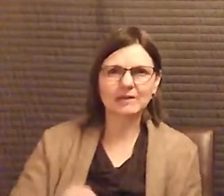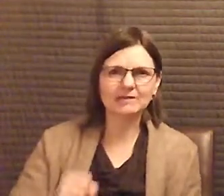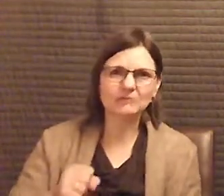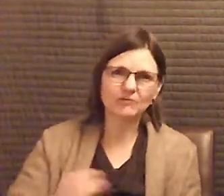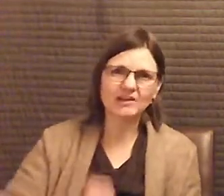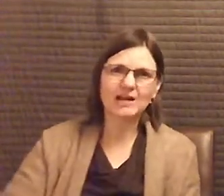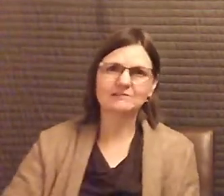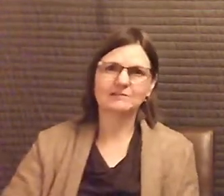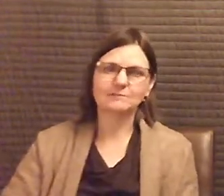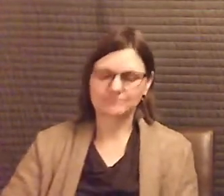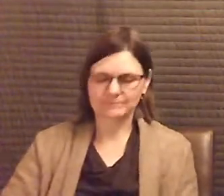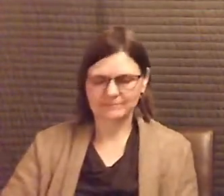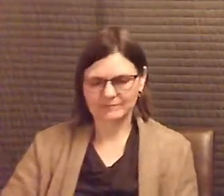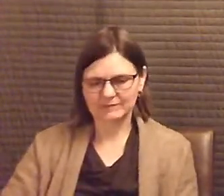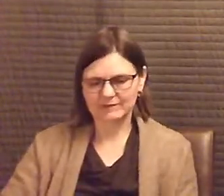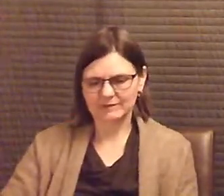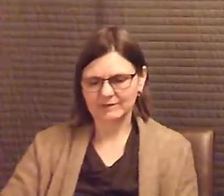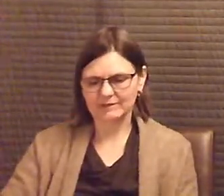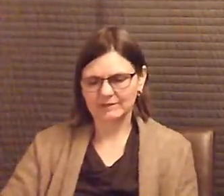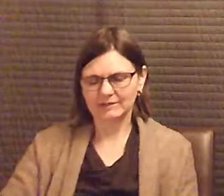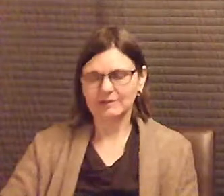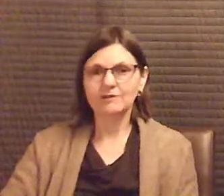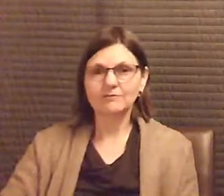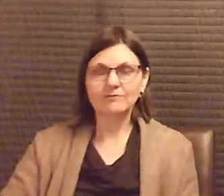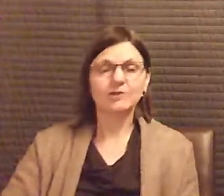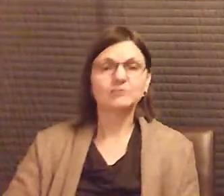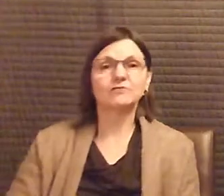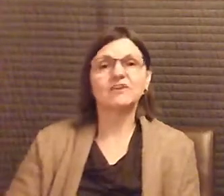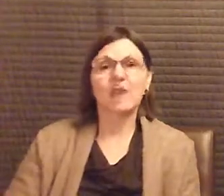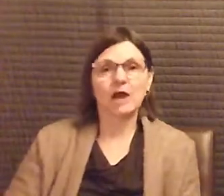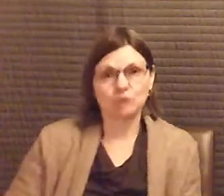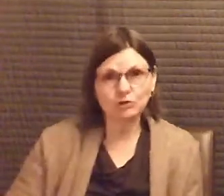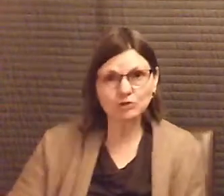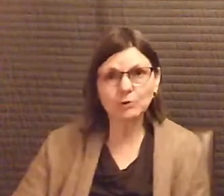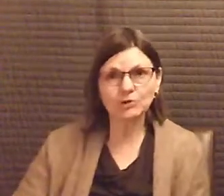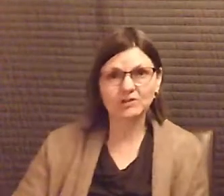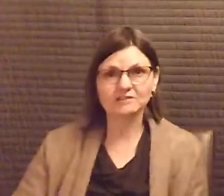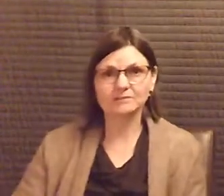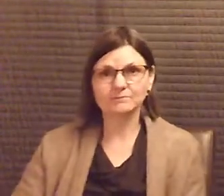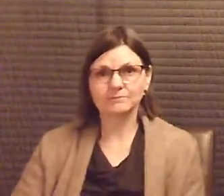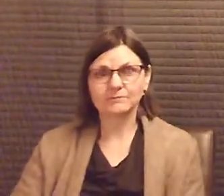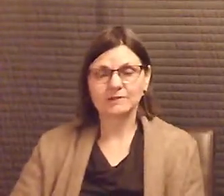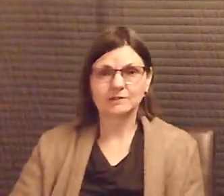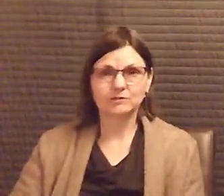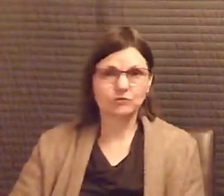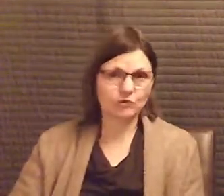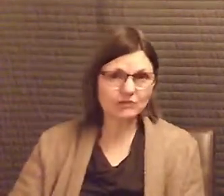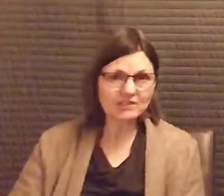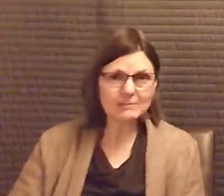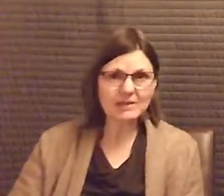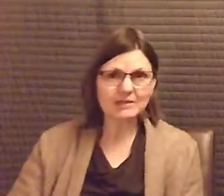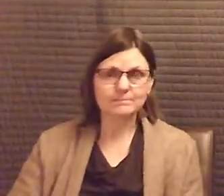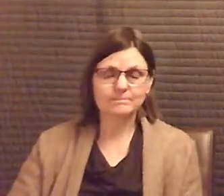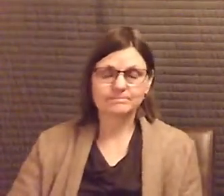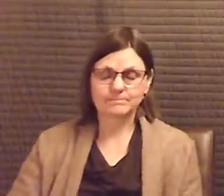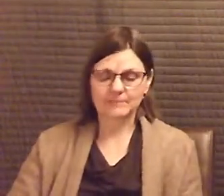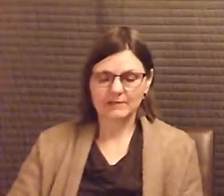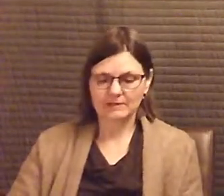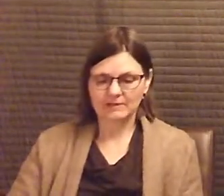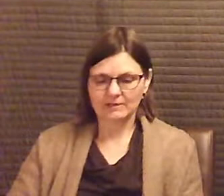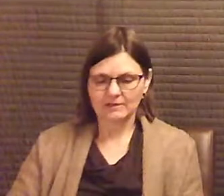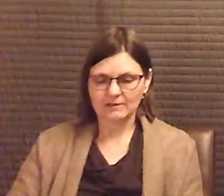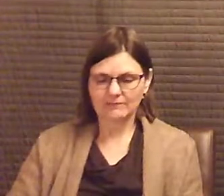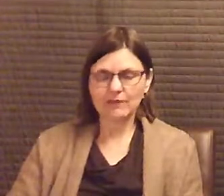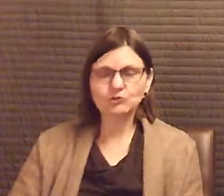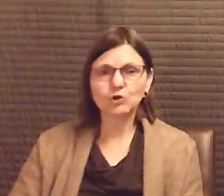en gemeente of er dikwijls goed 's morgens morgen want wie uit god geboren in snor zondag niet moest zorgen